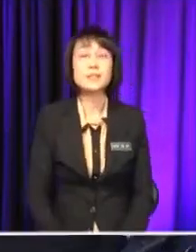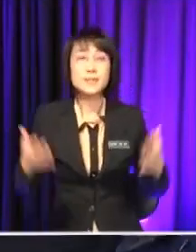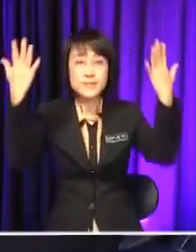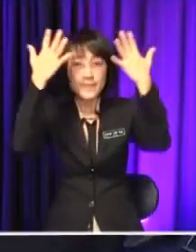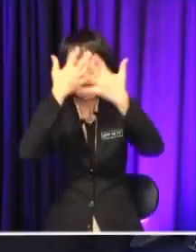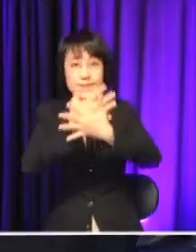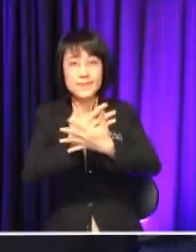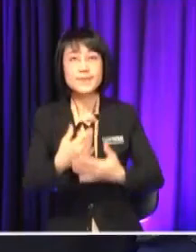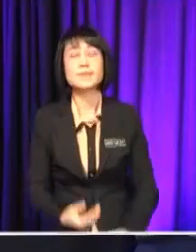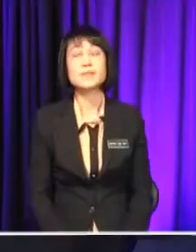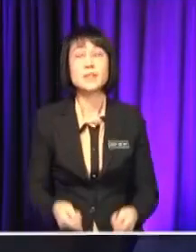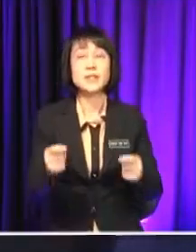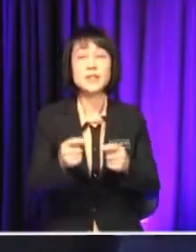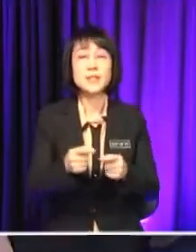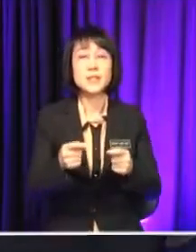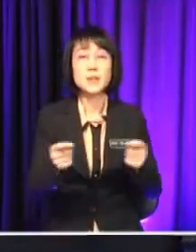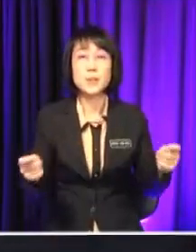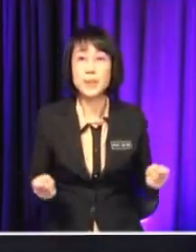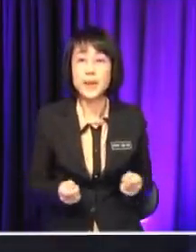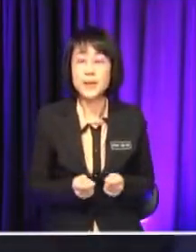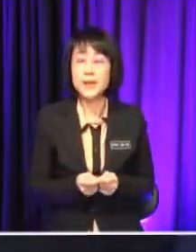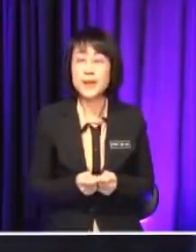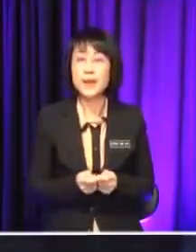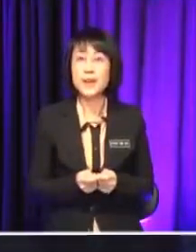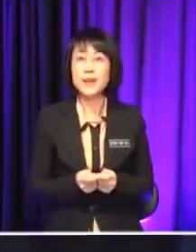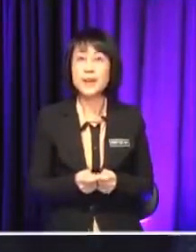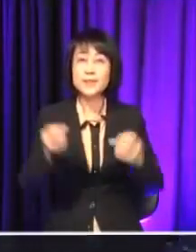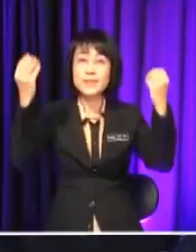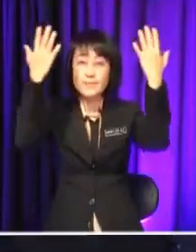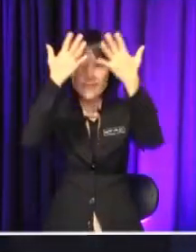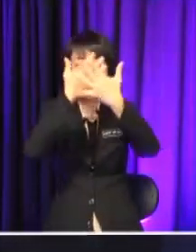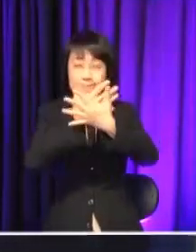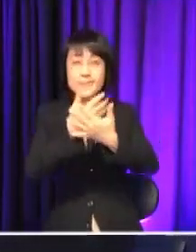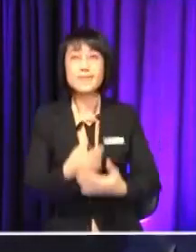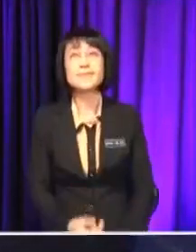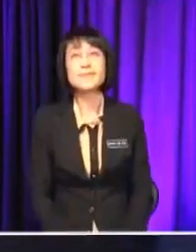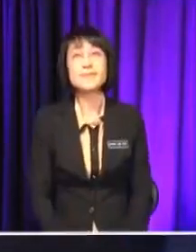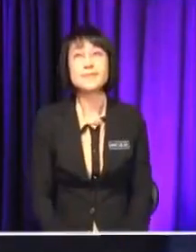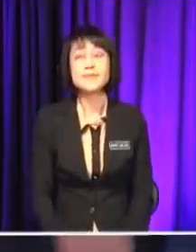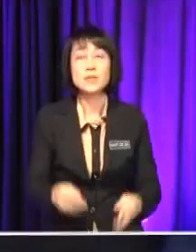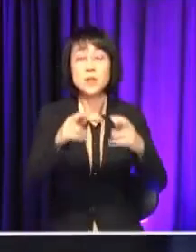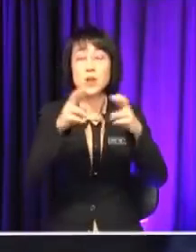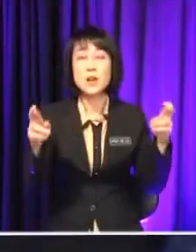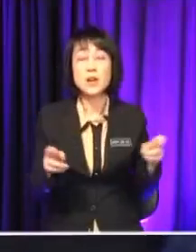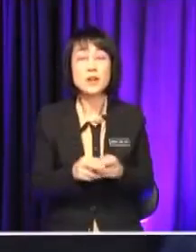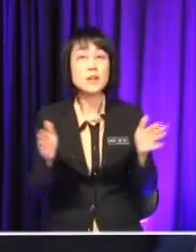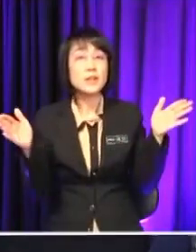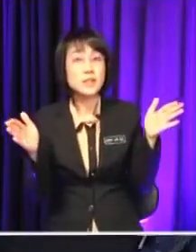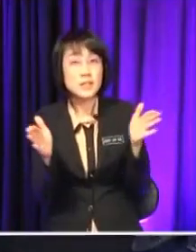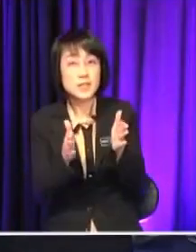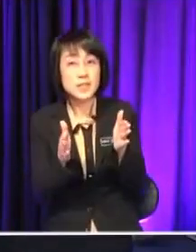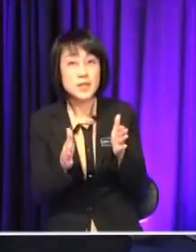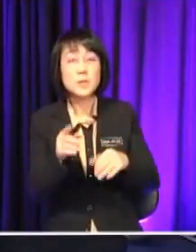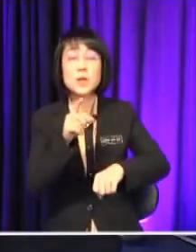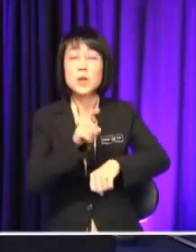tempat-tempat yang agak terlihat eee kada eee cahayanya ruangannya lebih kecil ataupun ee pada